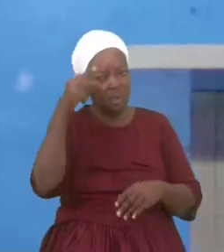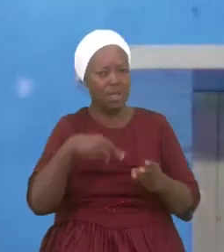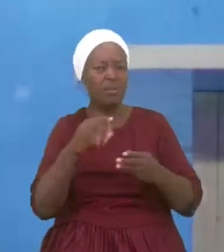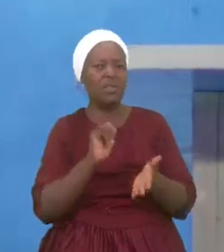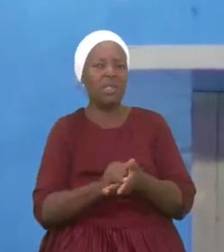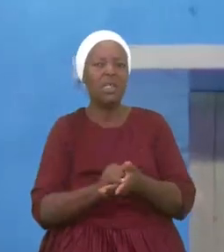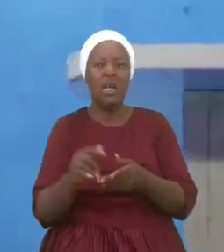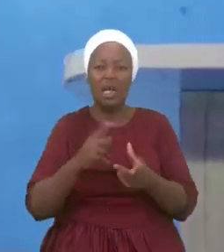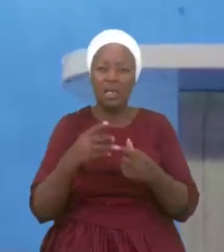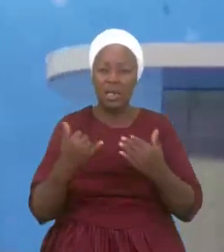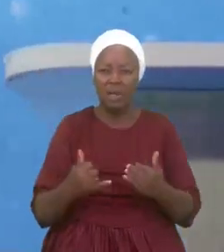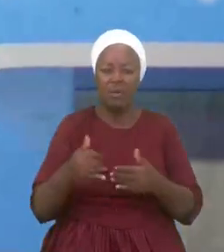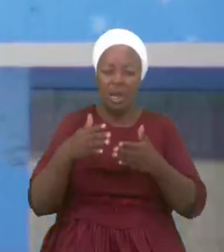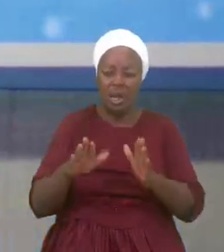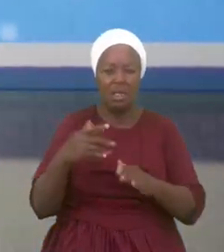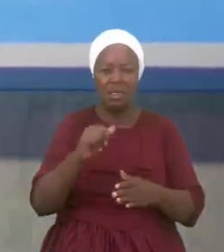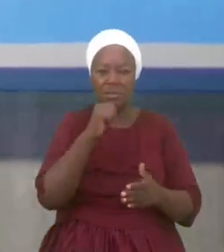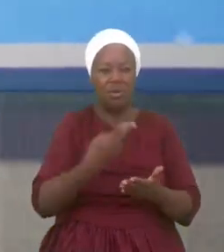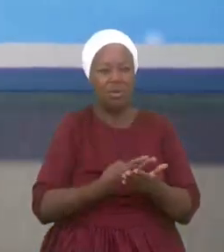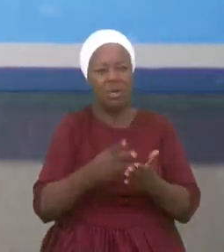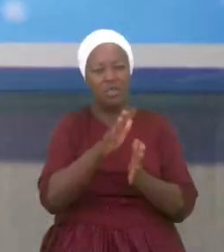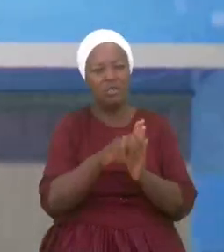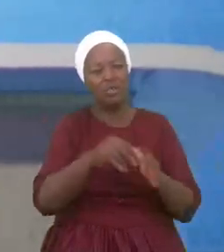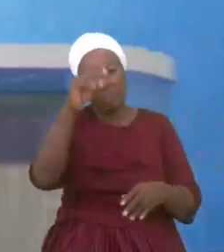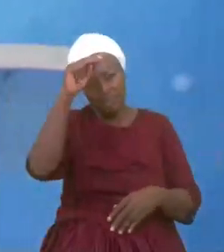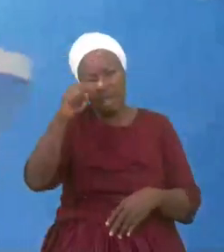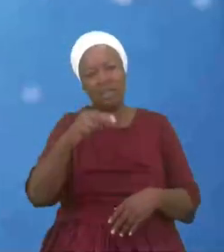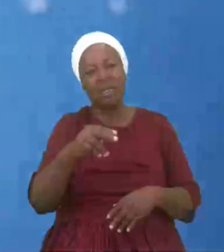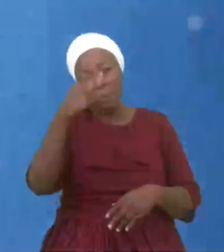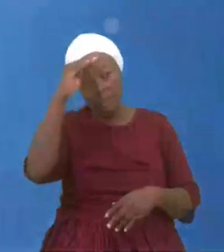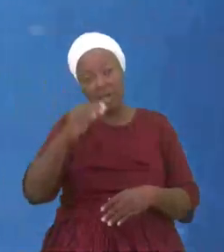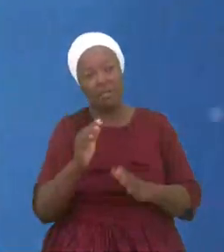l'homme qui pousse la femme à faire le mal pensez-y